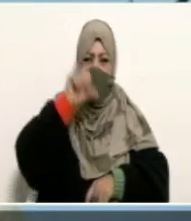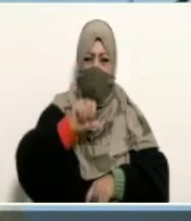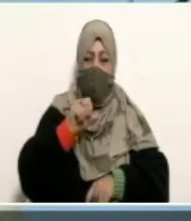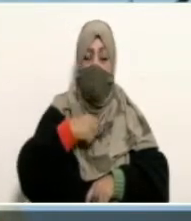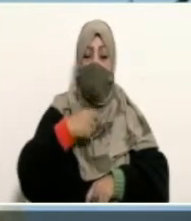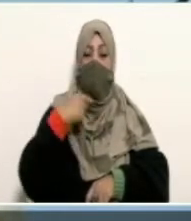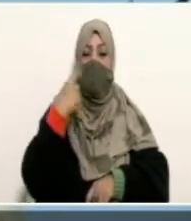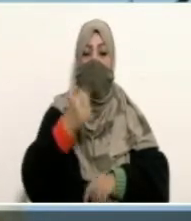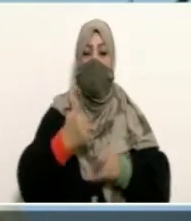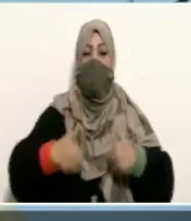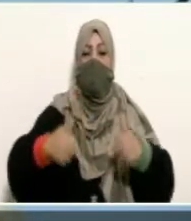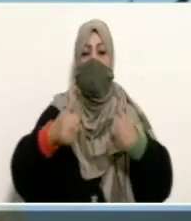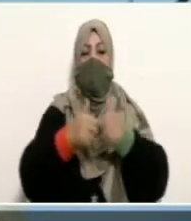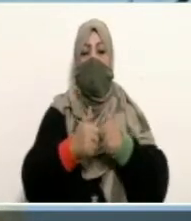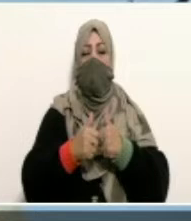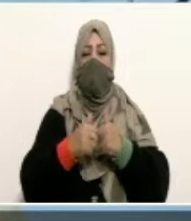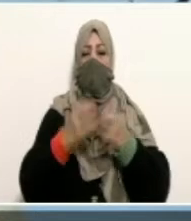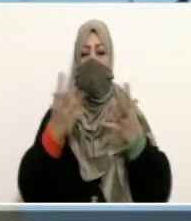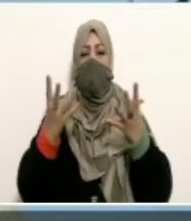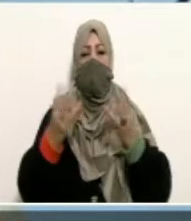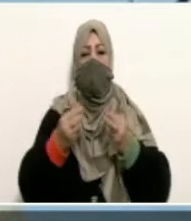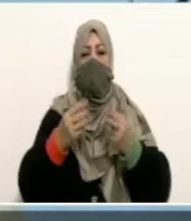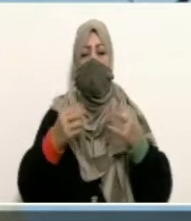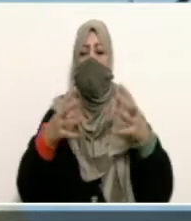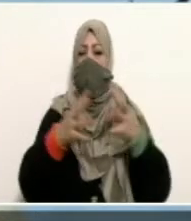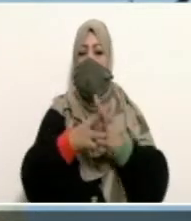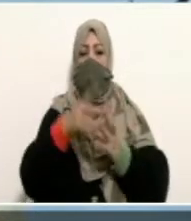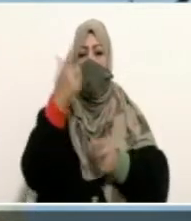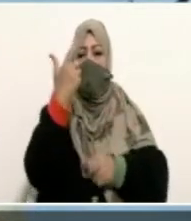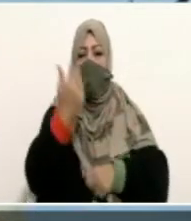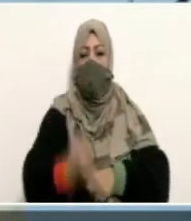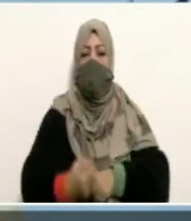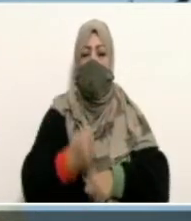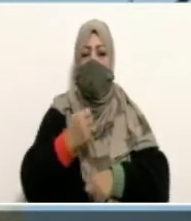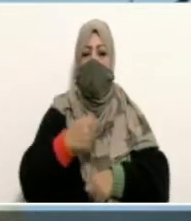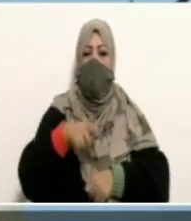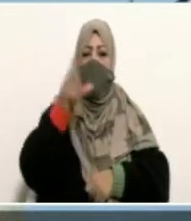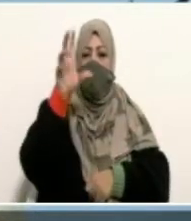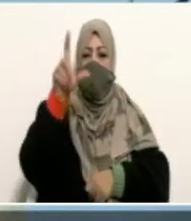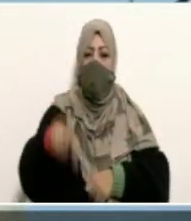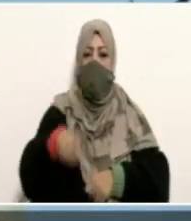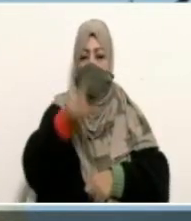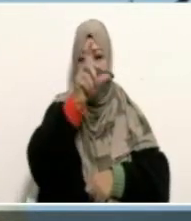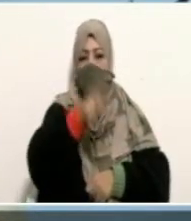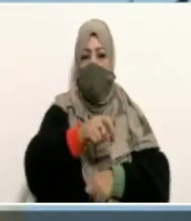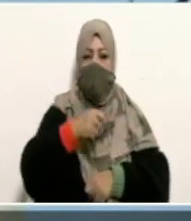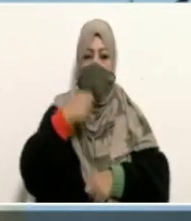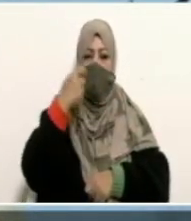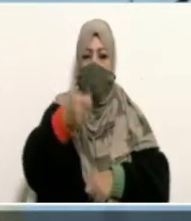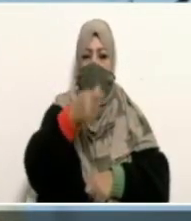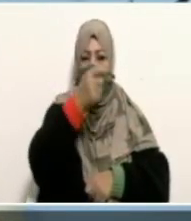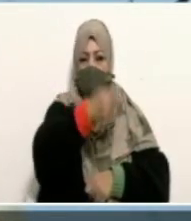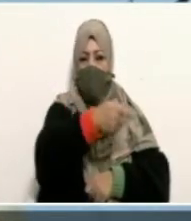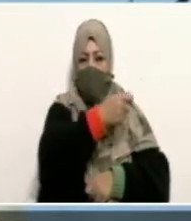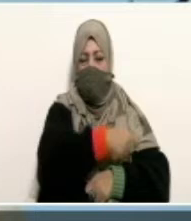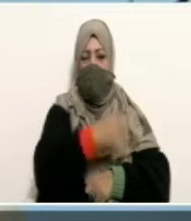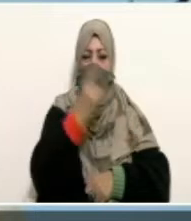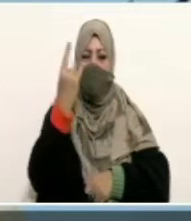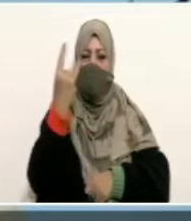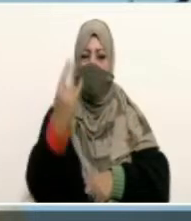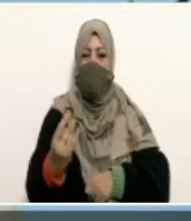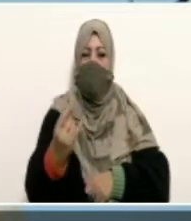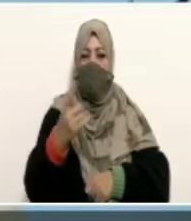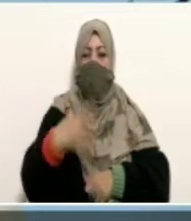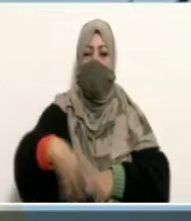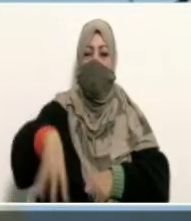واحدة، فيوزع عن الكفارات على 10 واحدة، على 10 كل واحد